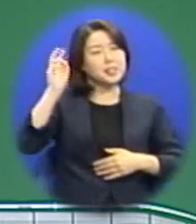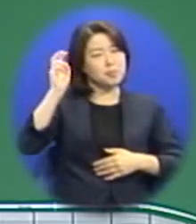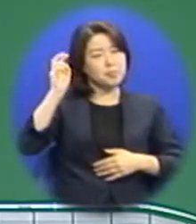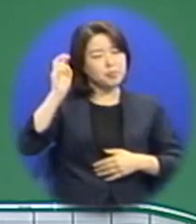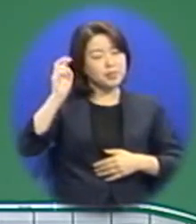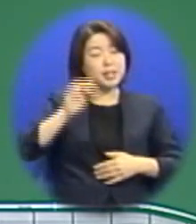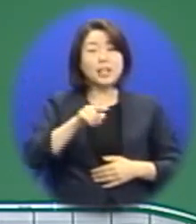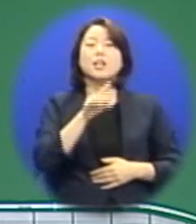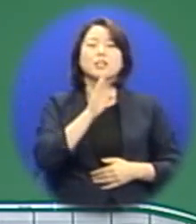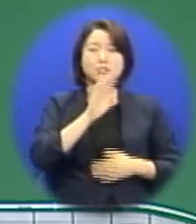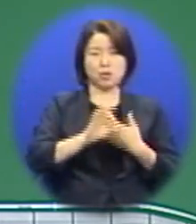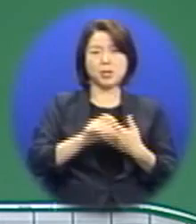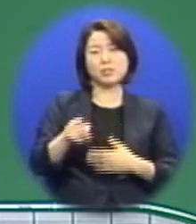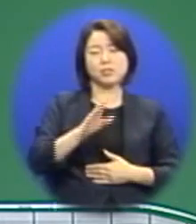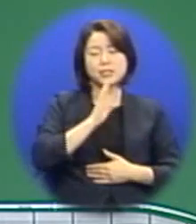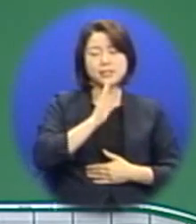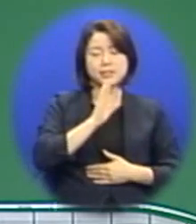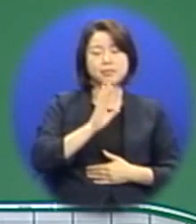그게 진짜예요.